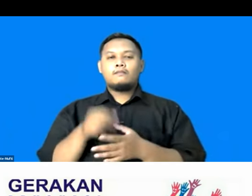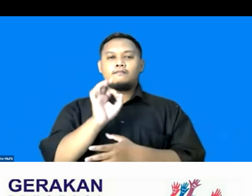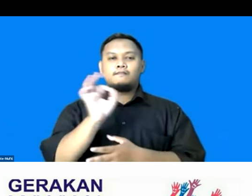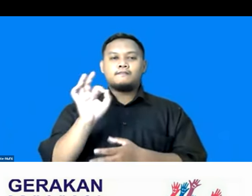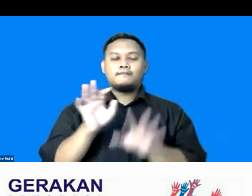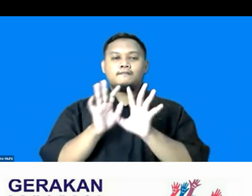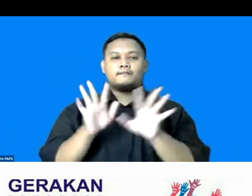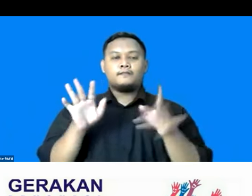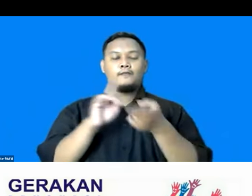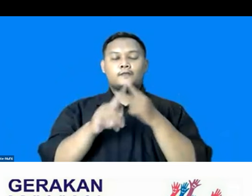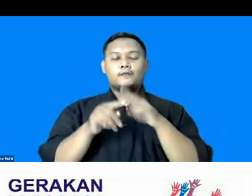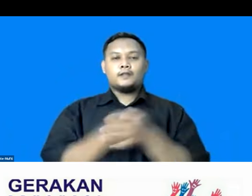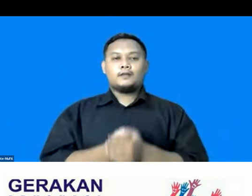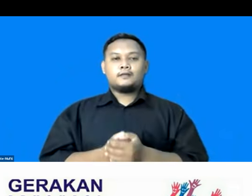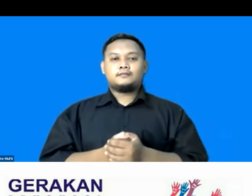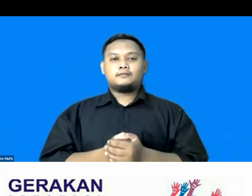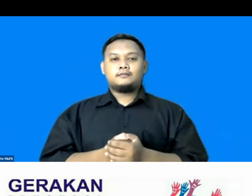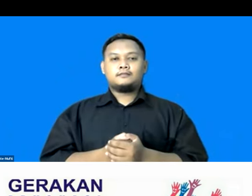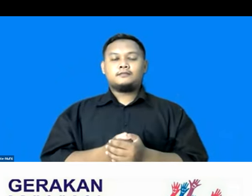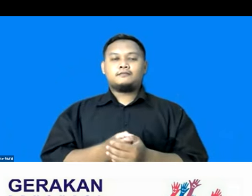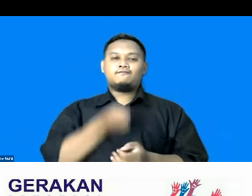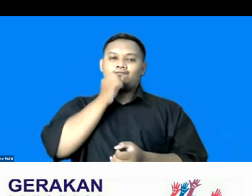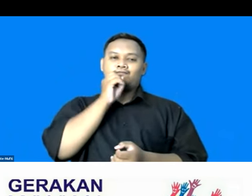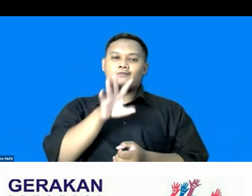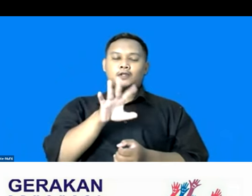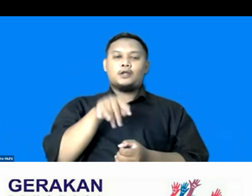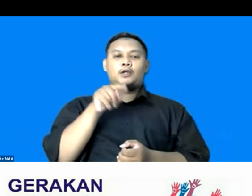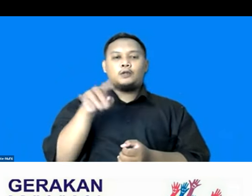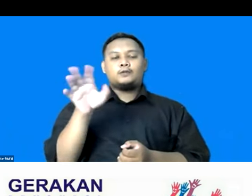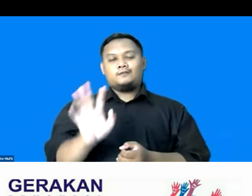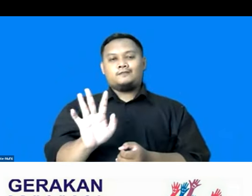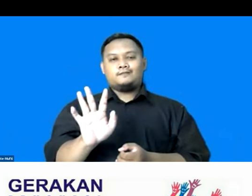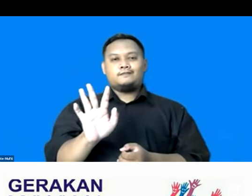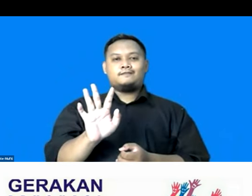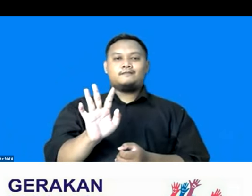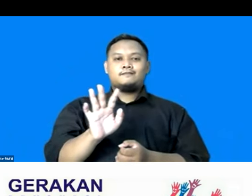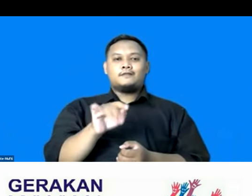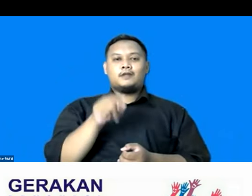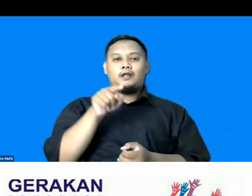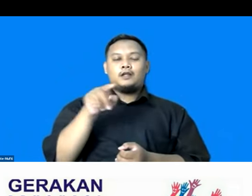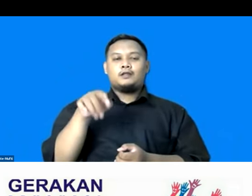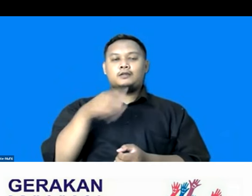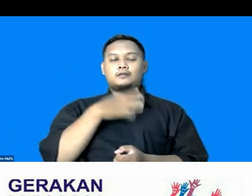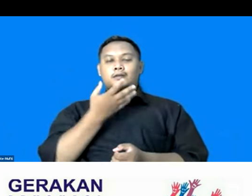banyak teman-teman yang speak up untuk, oh ini tidak boleh, ini saya maunya begini, itu juga jadi